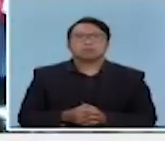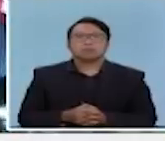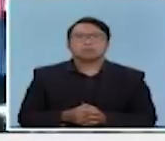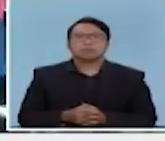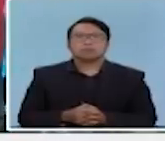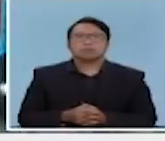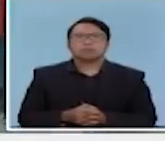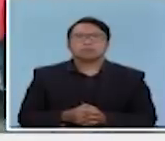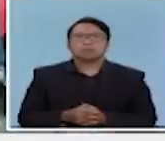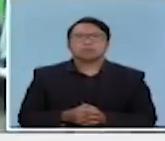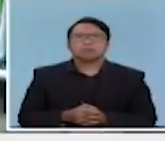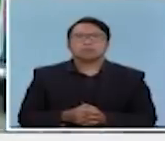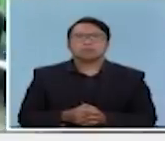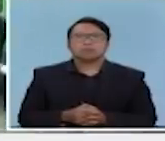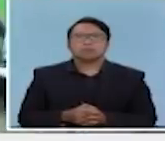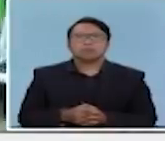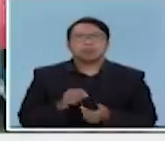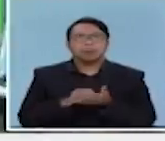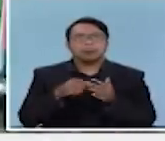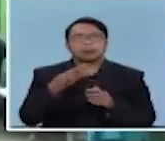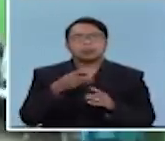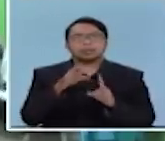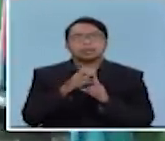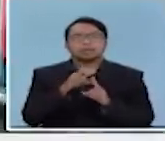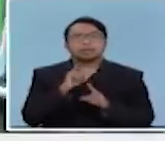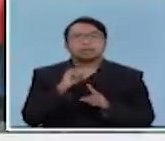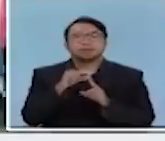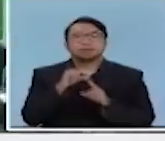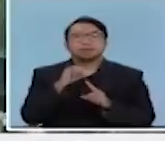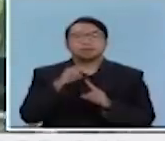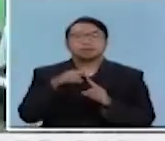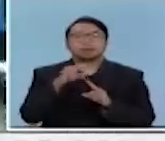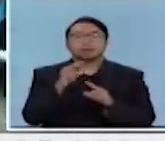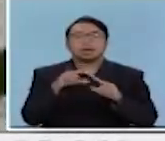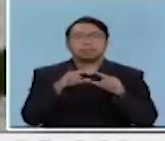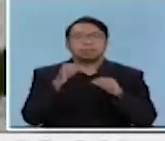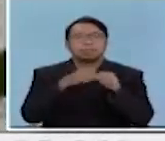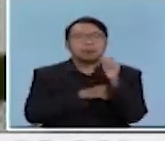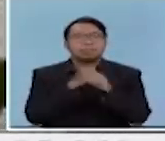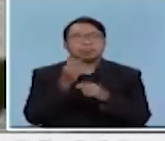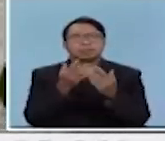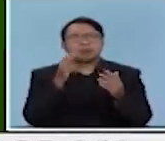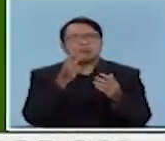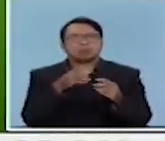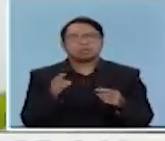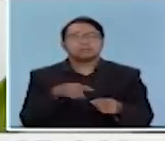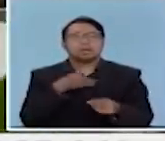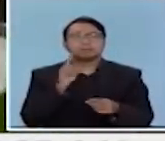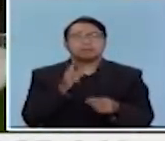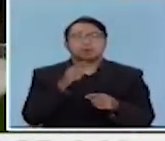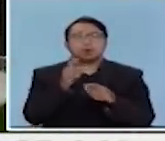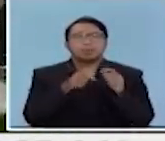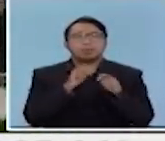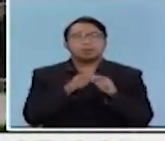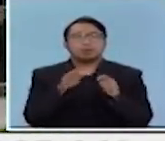Aksi pegiat dunia maya Edu Putra asal Palembang ini membuat warganet geram. Di tengah suasana Idul Adha, Edu justru membuat video prank bingkisan daging kurban yang